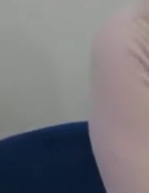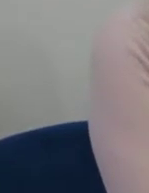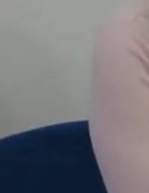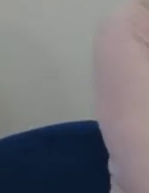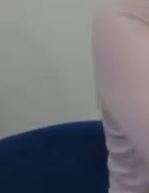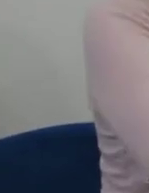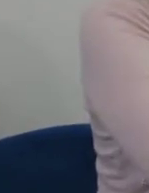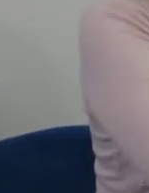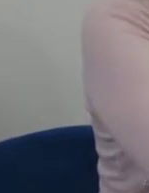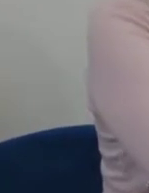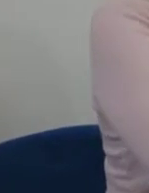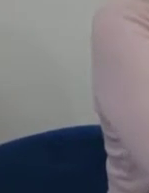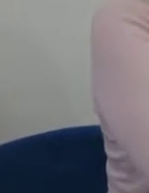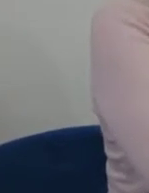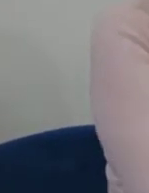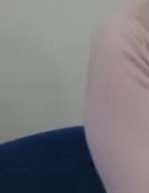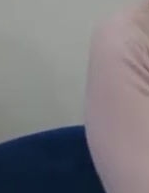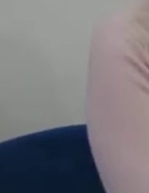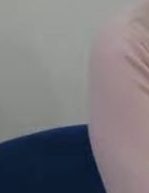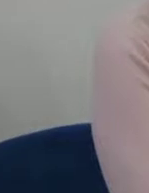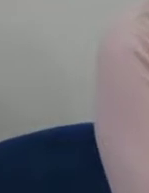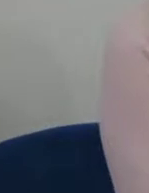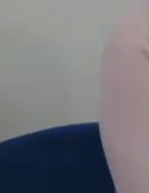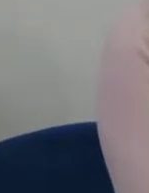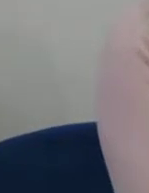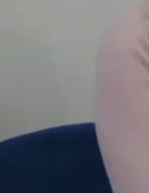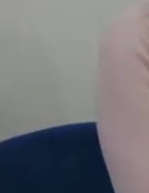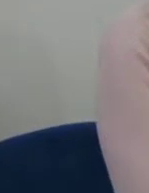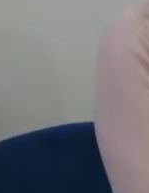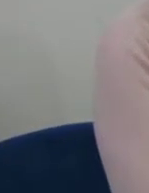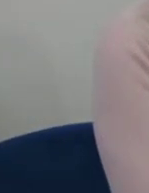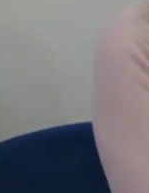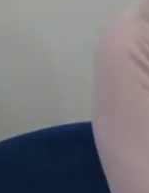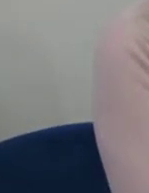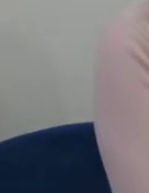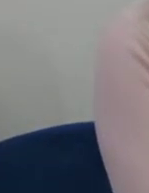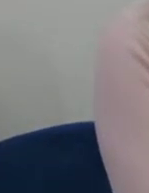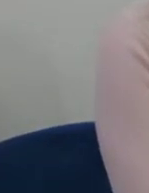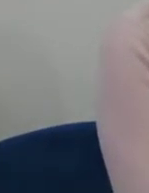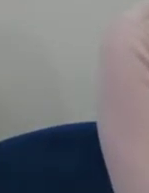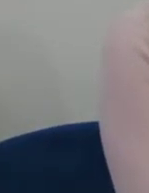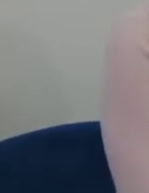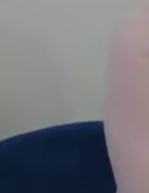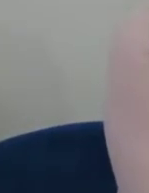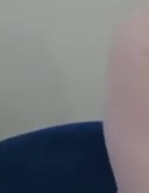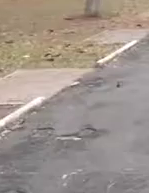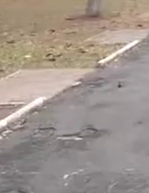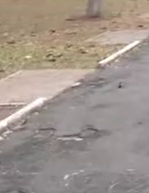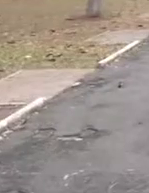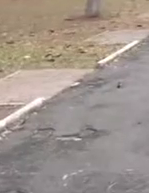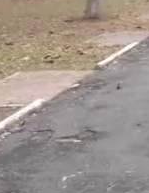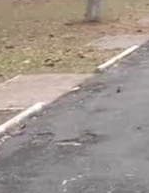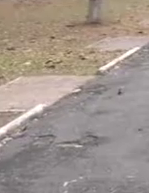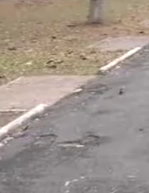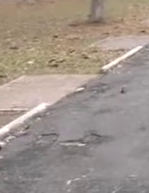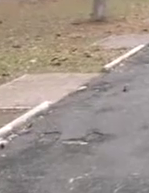гривень. Вони на це погодились і сказали, що у більшості трекери вже є. Планується і відповідне рішення виконкому.